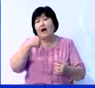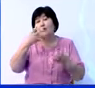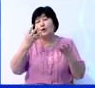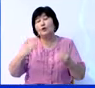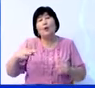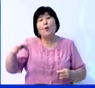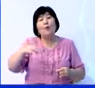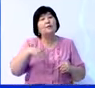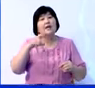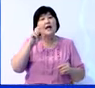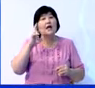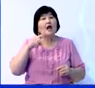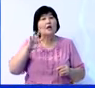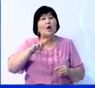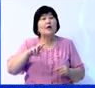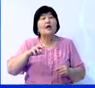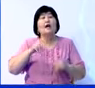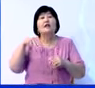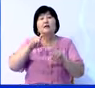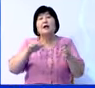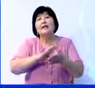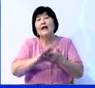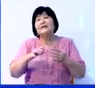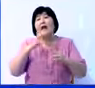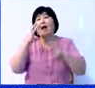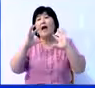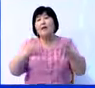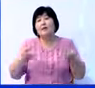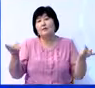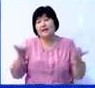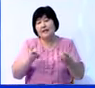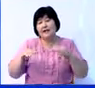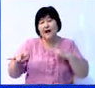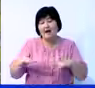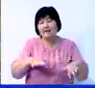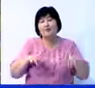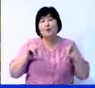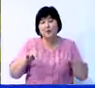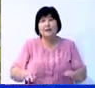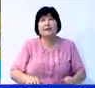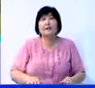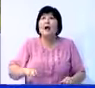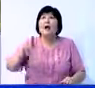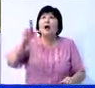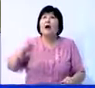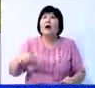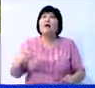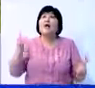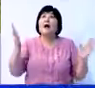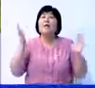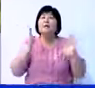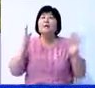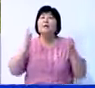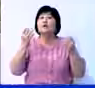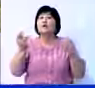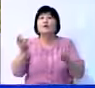орай облыстық экология департаменті «Бізге таза әлем керек» деп аталатын акция өткізді. Адамзаттың табиғатсыз күні